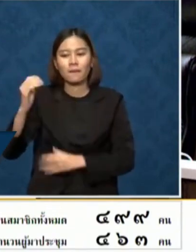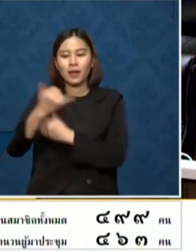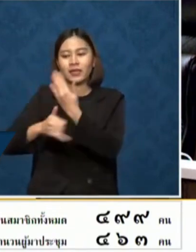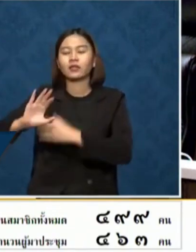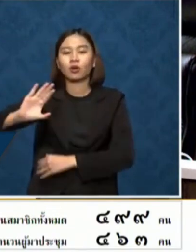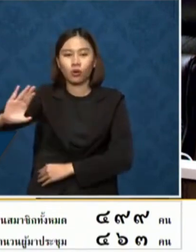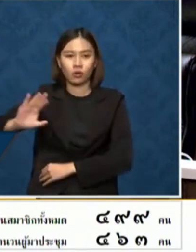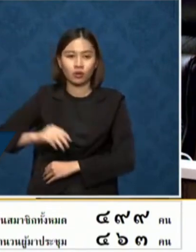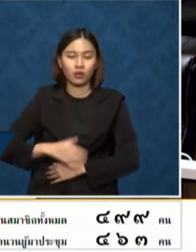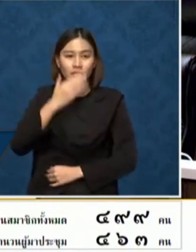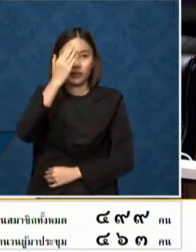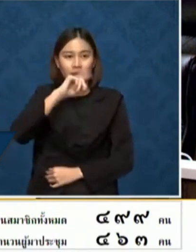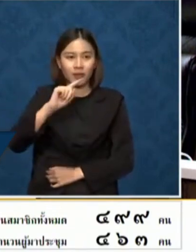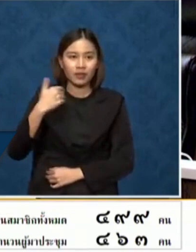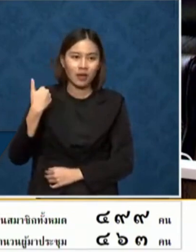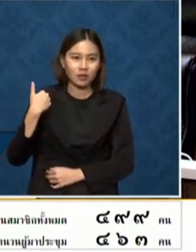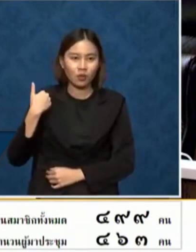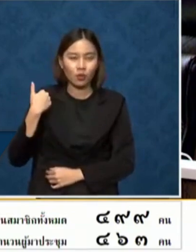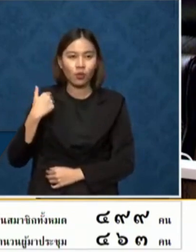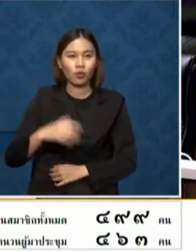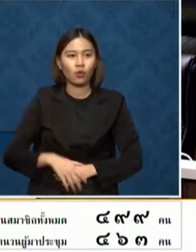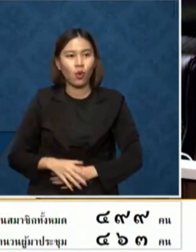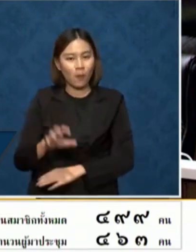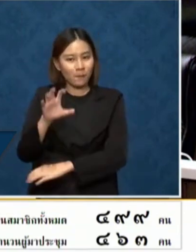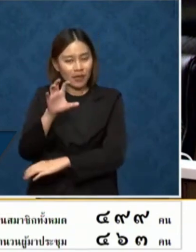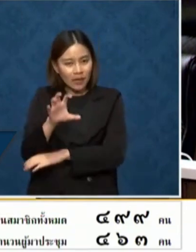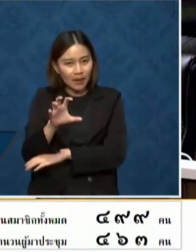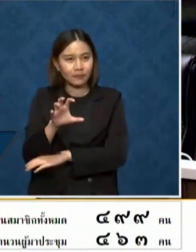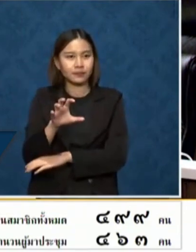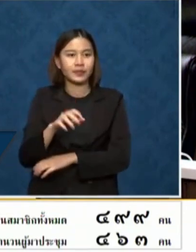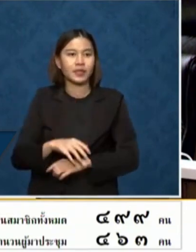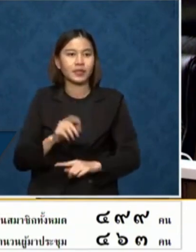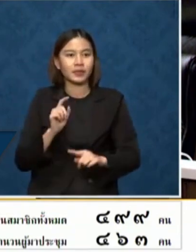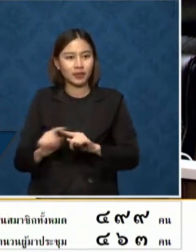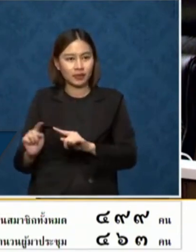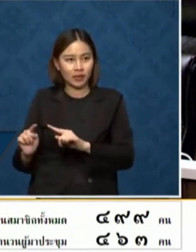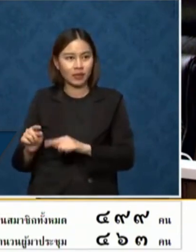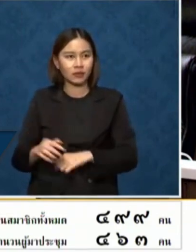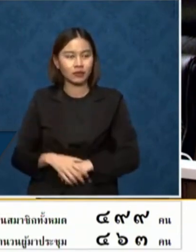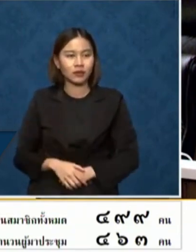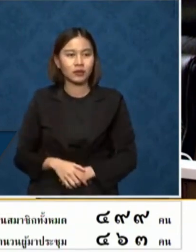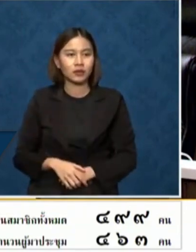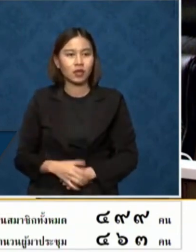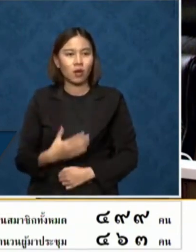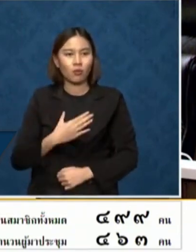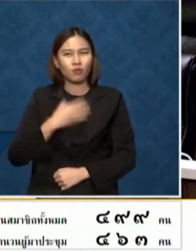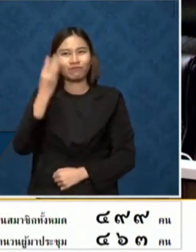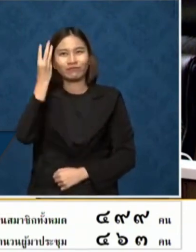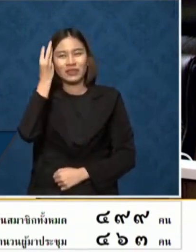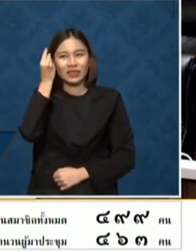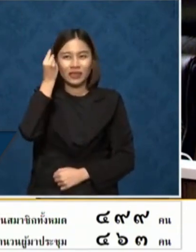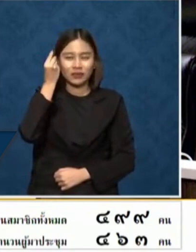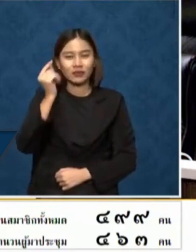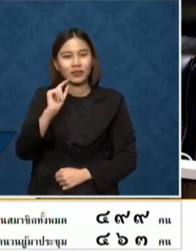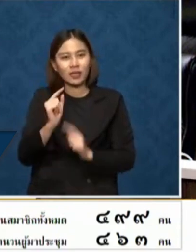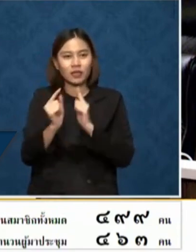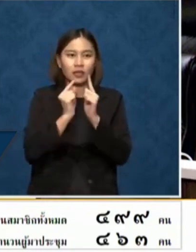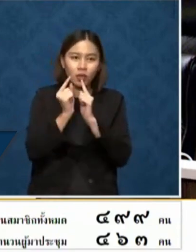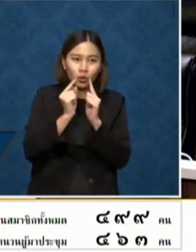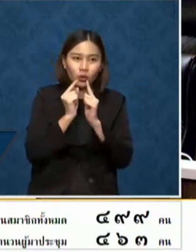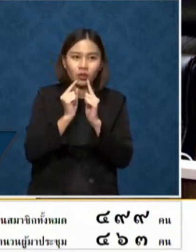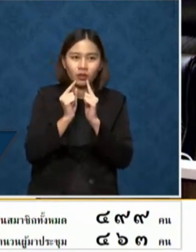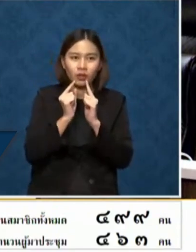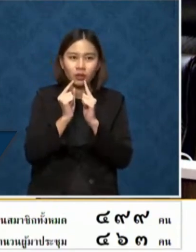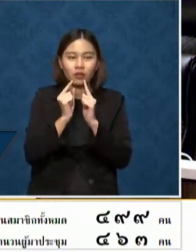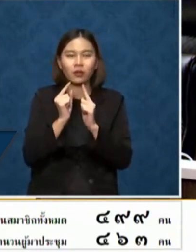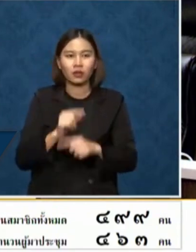เขาที่มีความเคร่งครัดสิ่งที่ผมได้คิดและสิ่งที่ผมได้